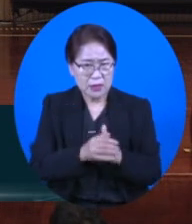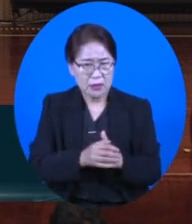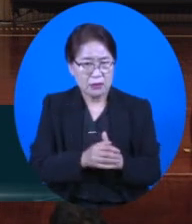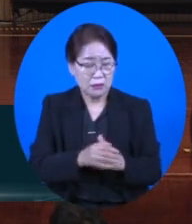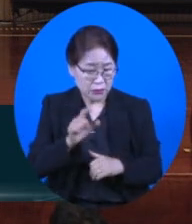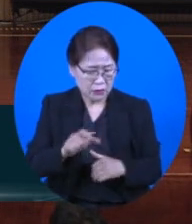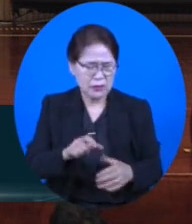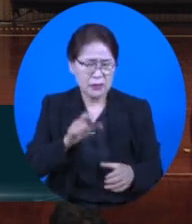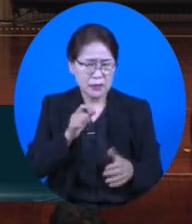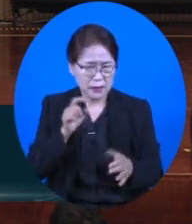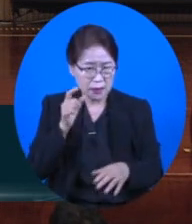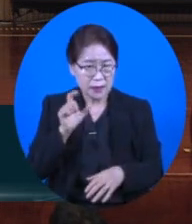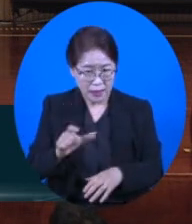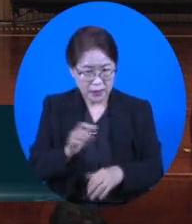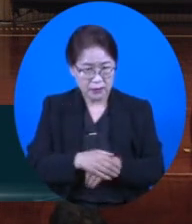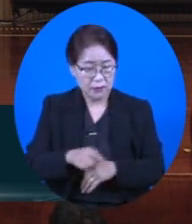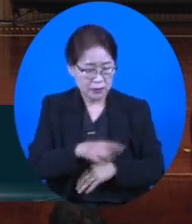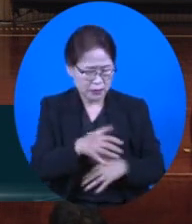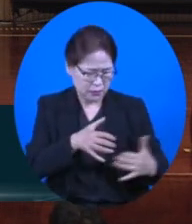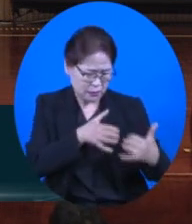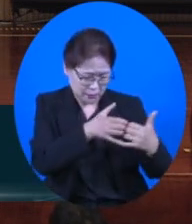굳건하게 하여 그를 대적하라.